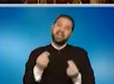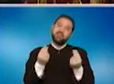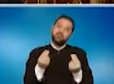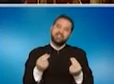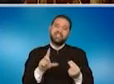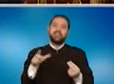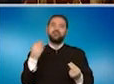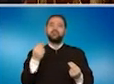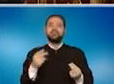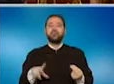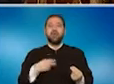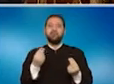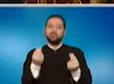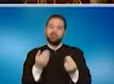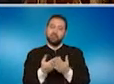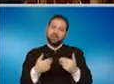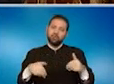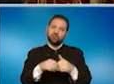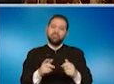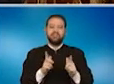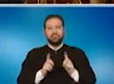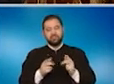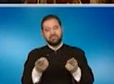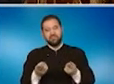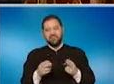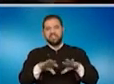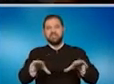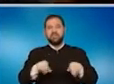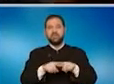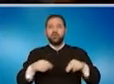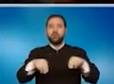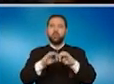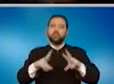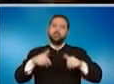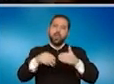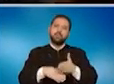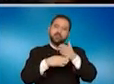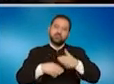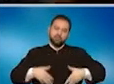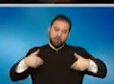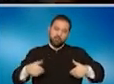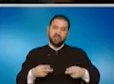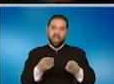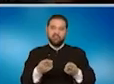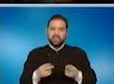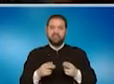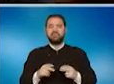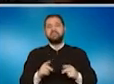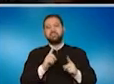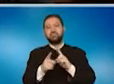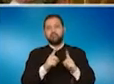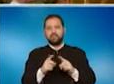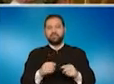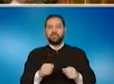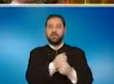Dumnezeu că au fost de folos aceste clipe petrecute împreună și cu drag vă așteptăm și alte ediții de ale noastre. Doamne ajută și mă bucur că am mai ajuns la dumneavoastră. Mare